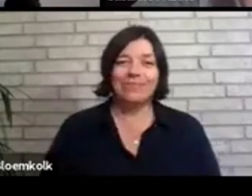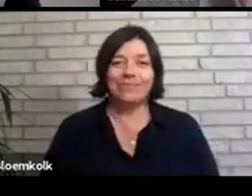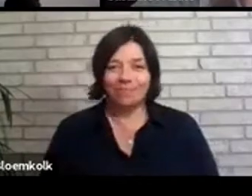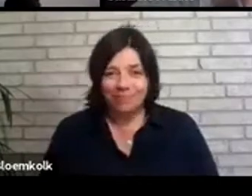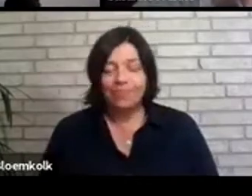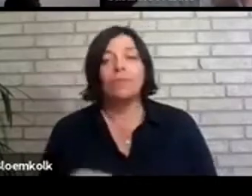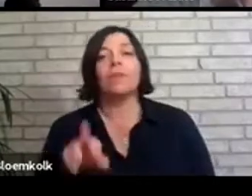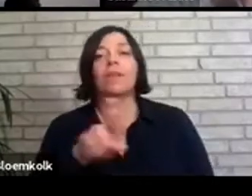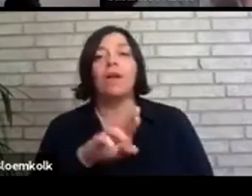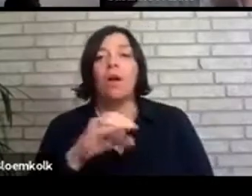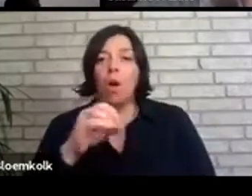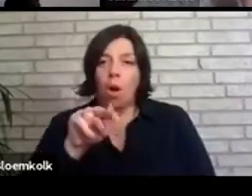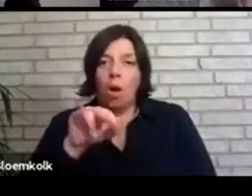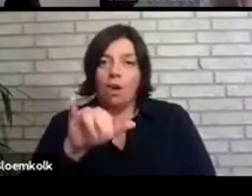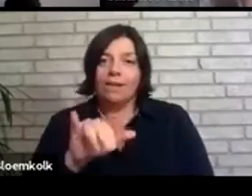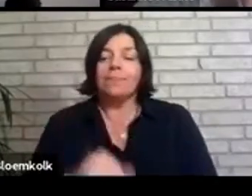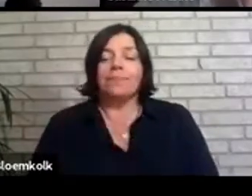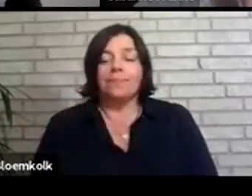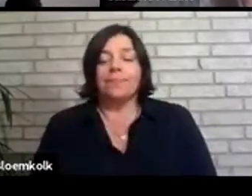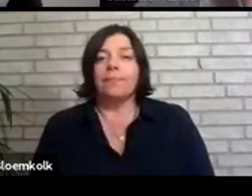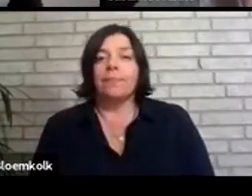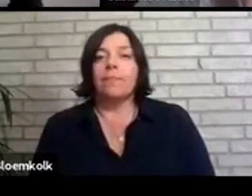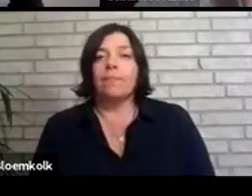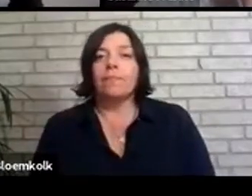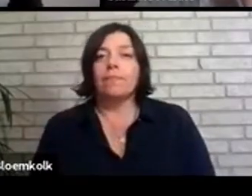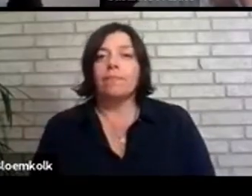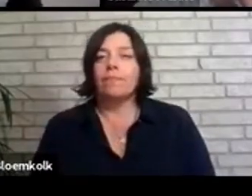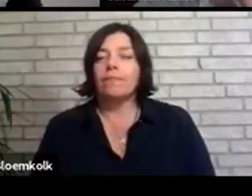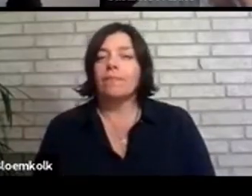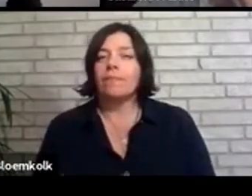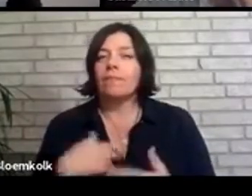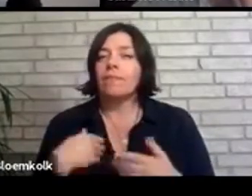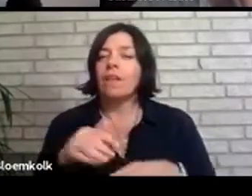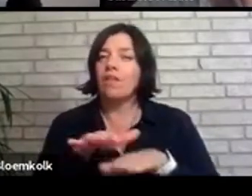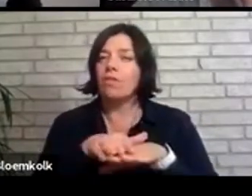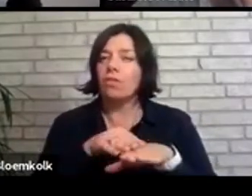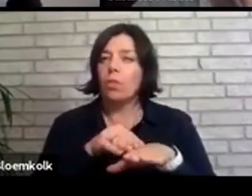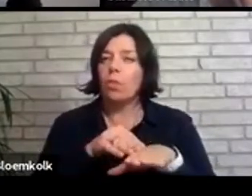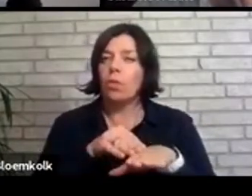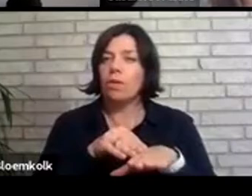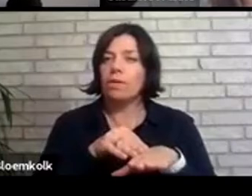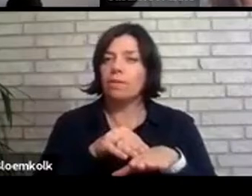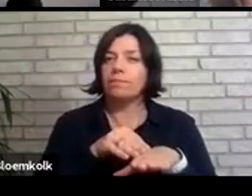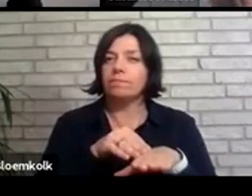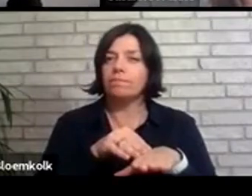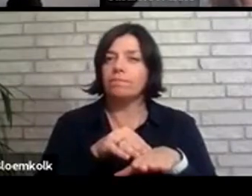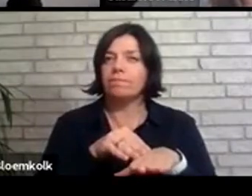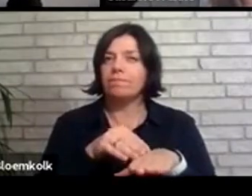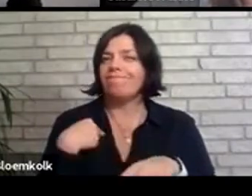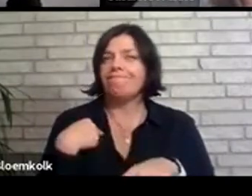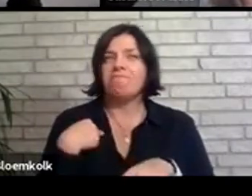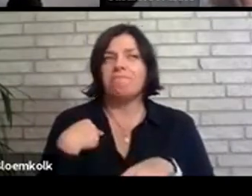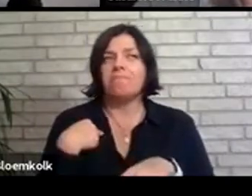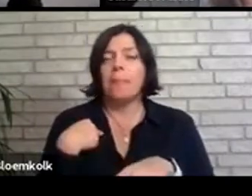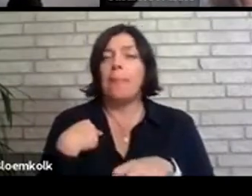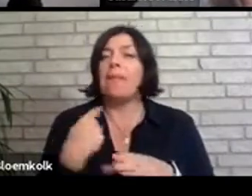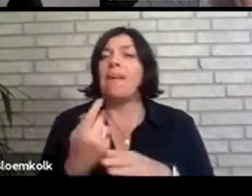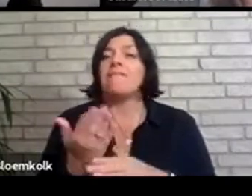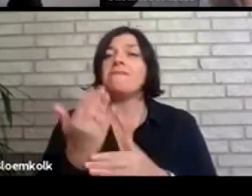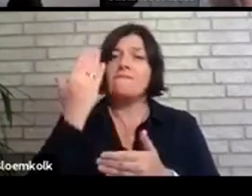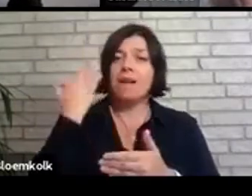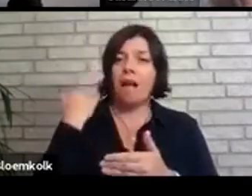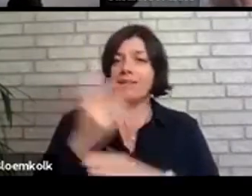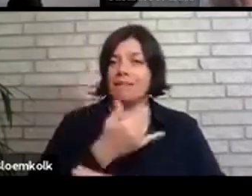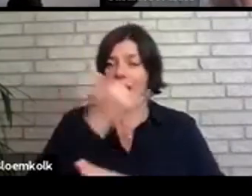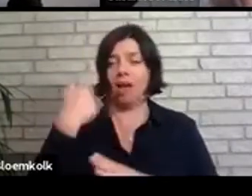das ist der Eindruck aus den vergangenen Jahren, wo wir immer wieder ja auch aus unterschiedlichen Gründen nach den Reformen gerufen haben, dass